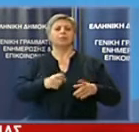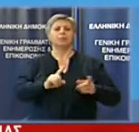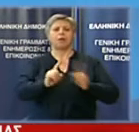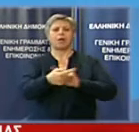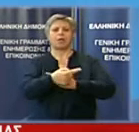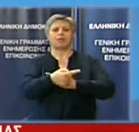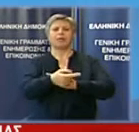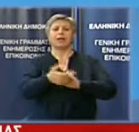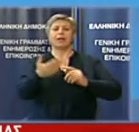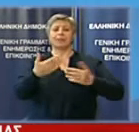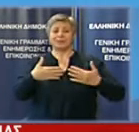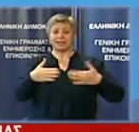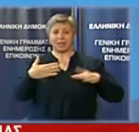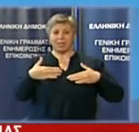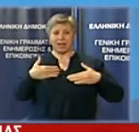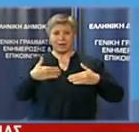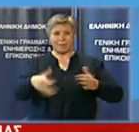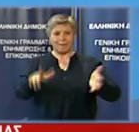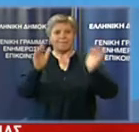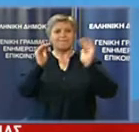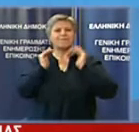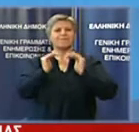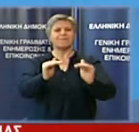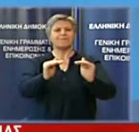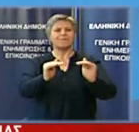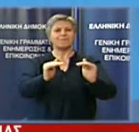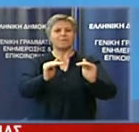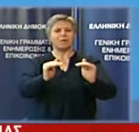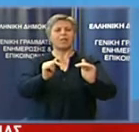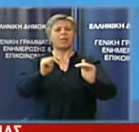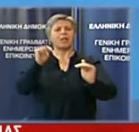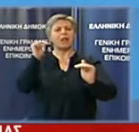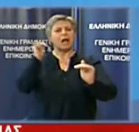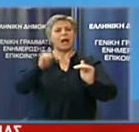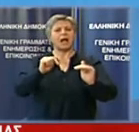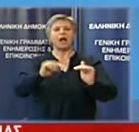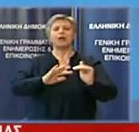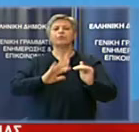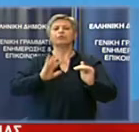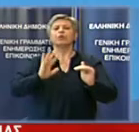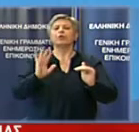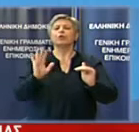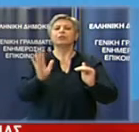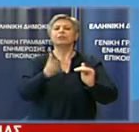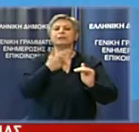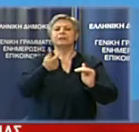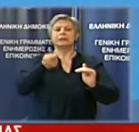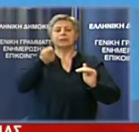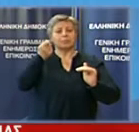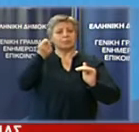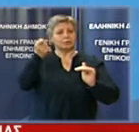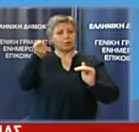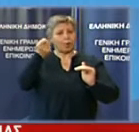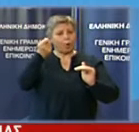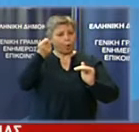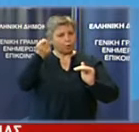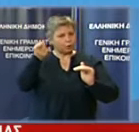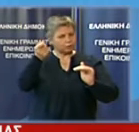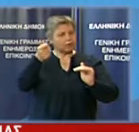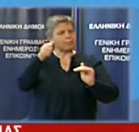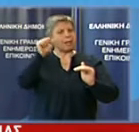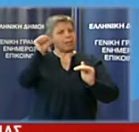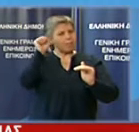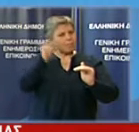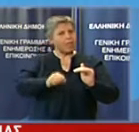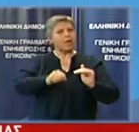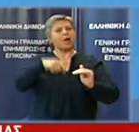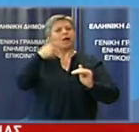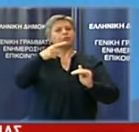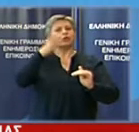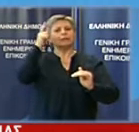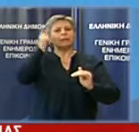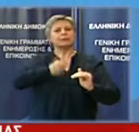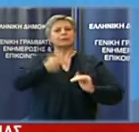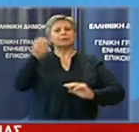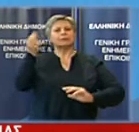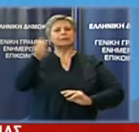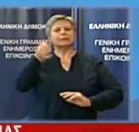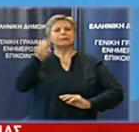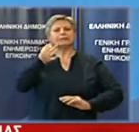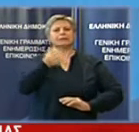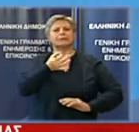ενεργοποιείται ώστε να διασφαλίζεται η βιωσιμότητα του ελληνικού χρέους με αντικειμενικά κριτήρια.